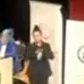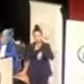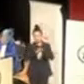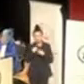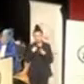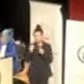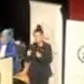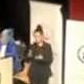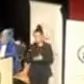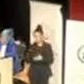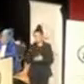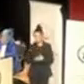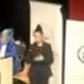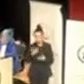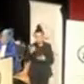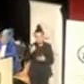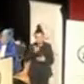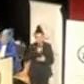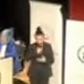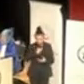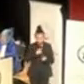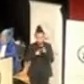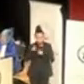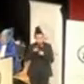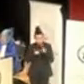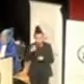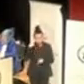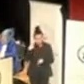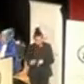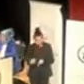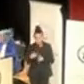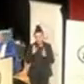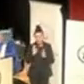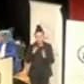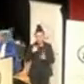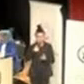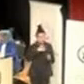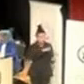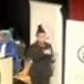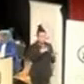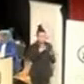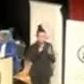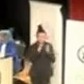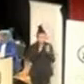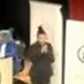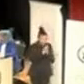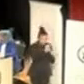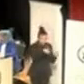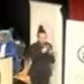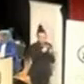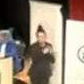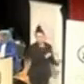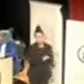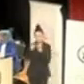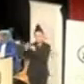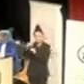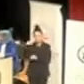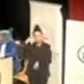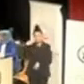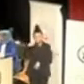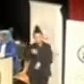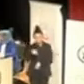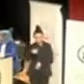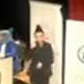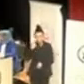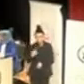göstermekteyiz. Yasal mevzuatın el verdiği ölçüde fiziksel materyal, dijital ortamı aktarmaya sunmaya çalışıyoruz. Bu kapsamda ön plana